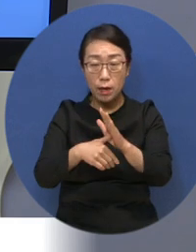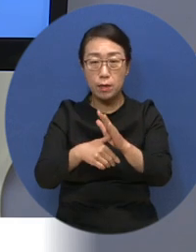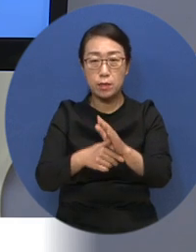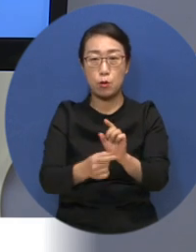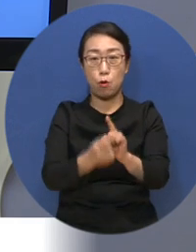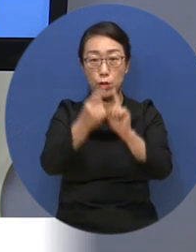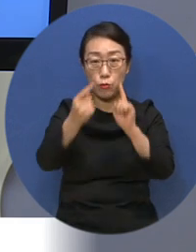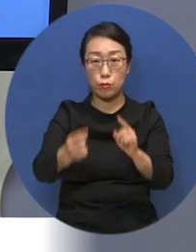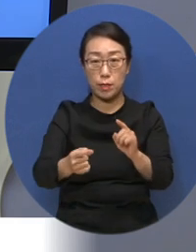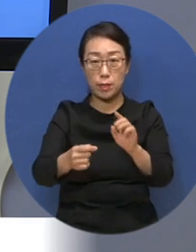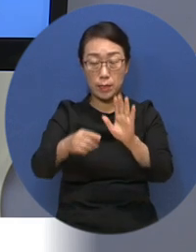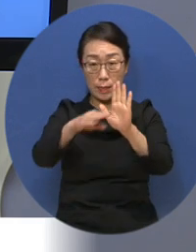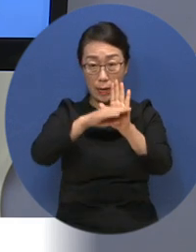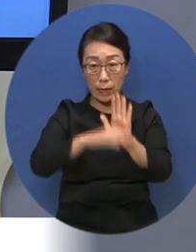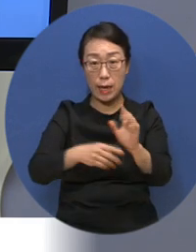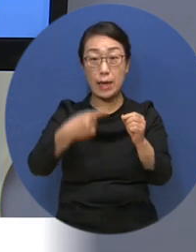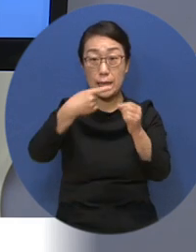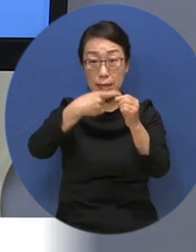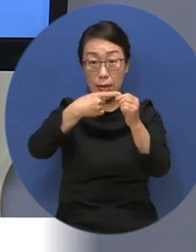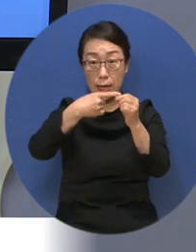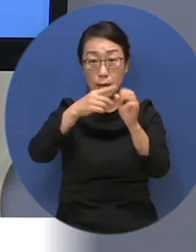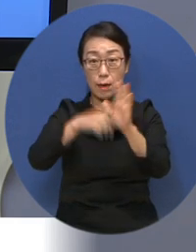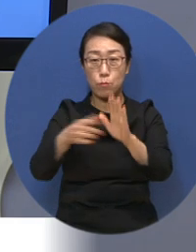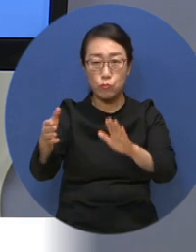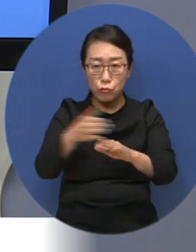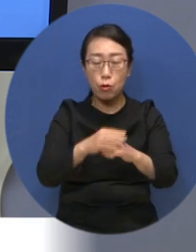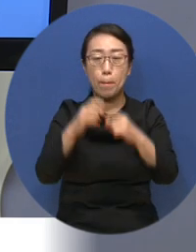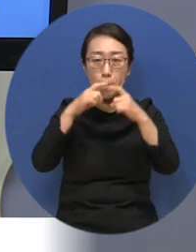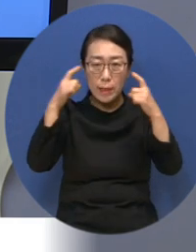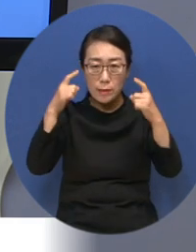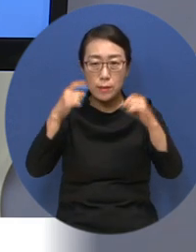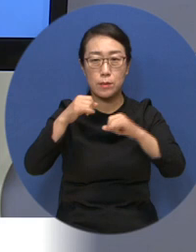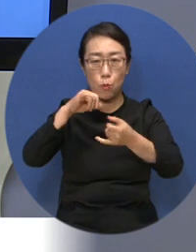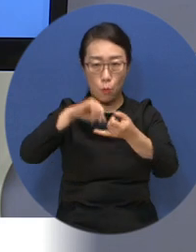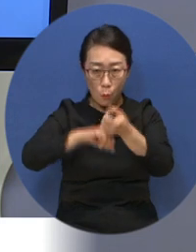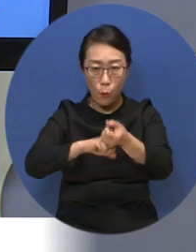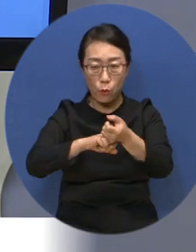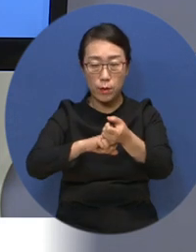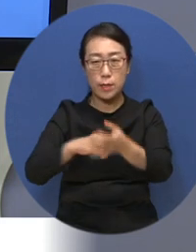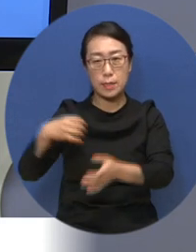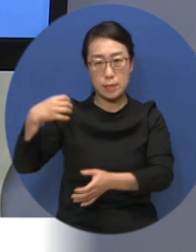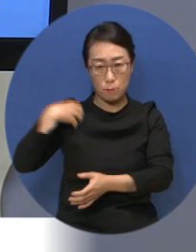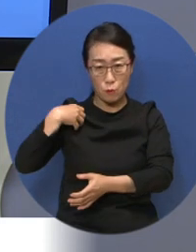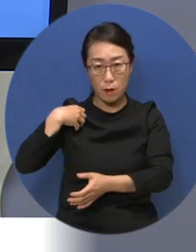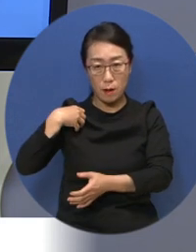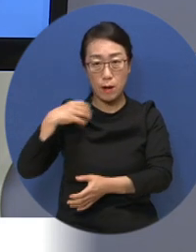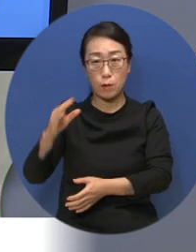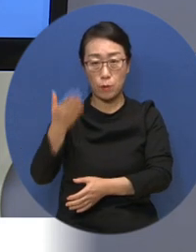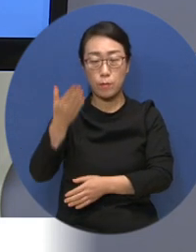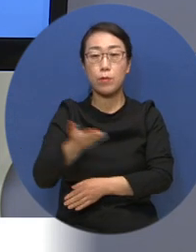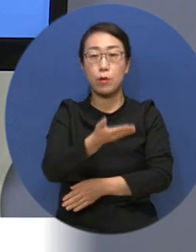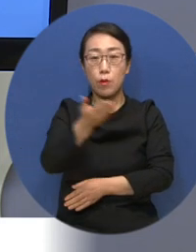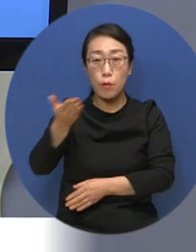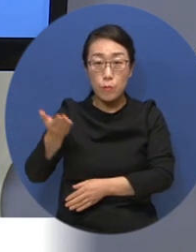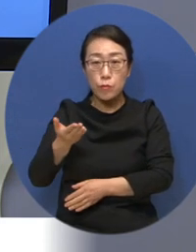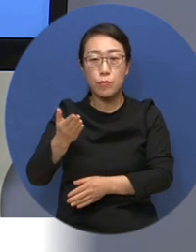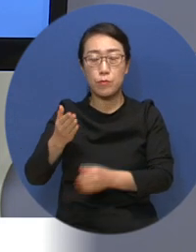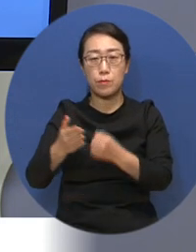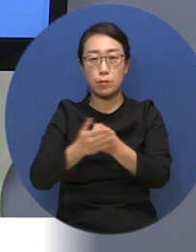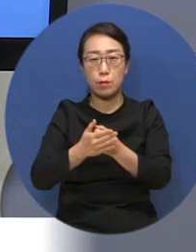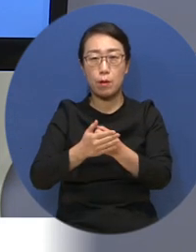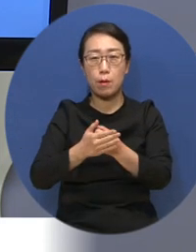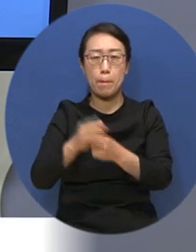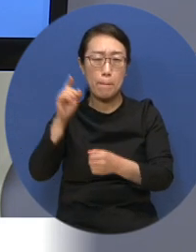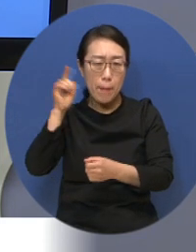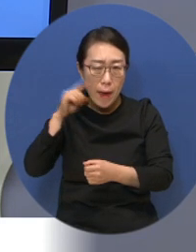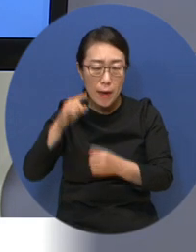1단계부터 마스크 착용 등 기본적 방역 수칙이 의무화 된 만큼 국민들께서 일상 곳곳에서